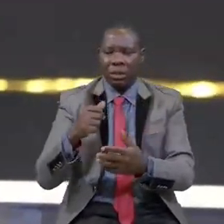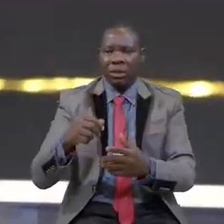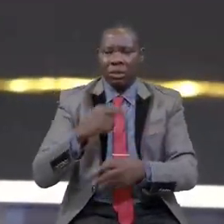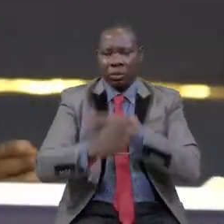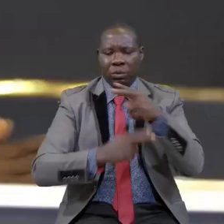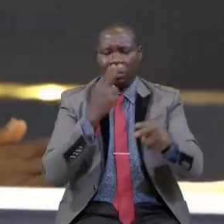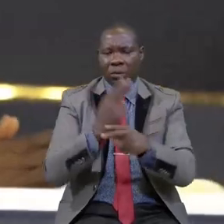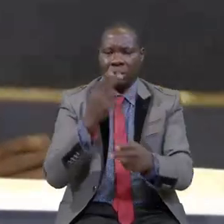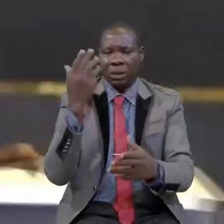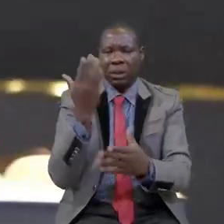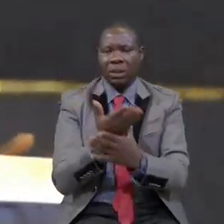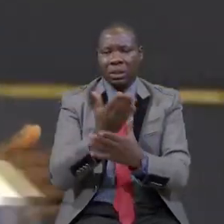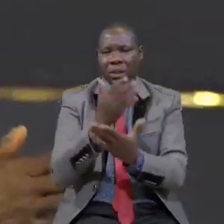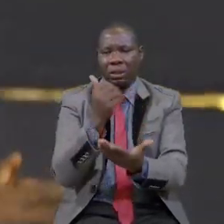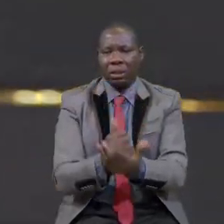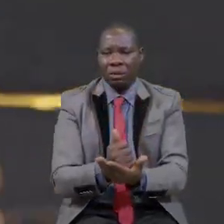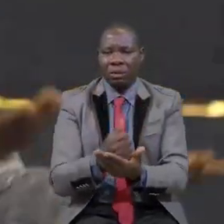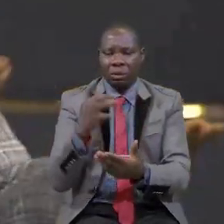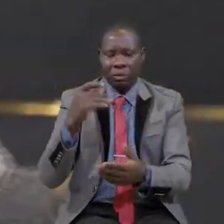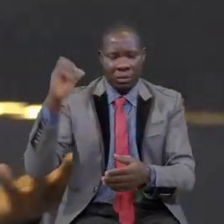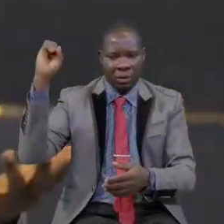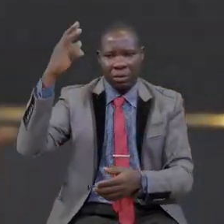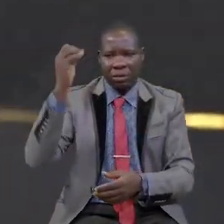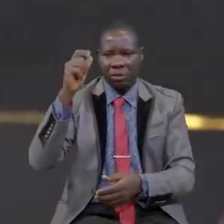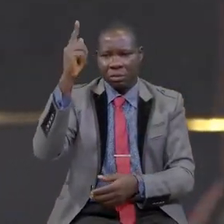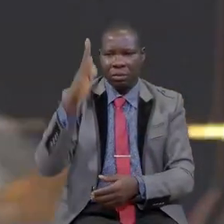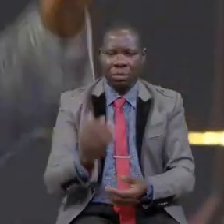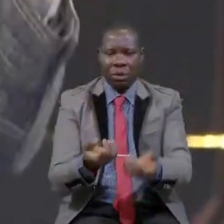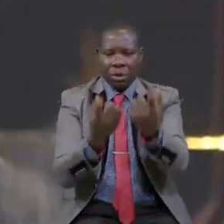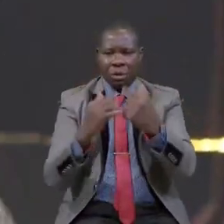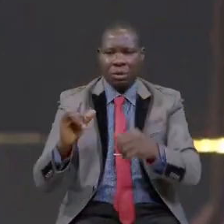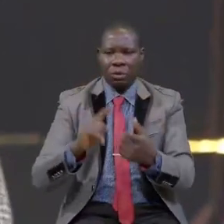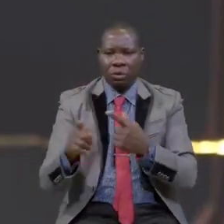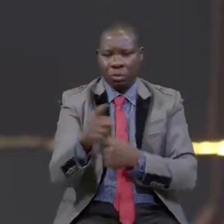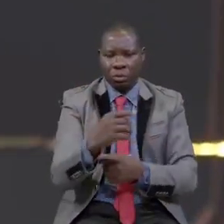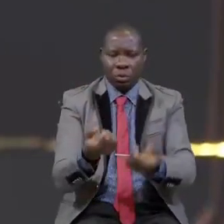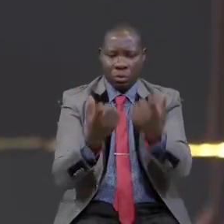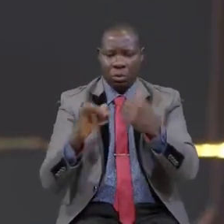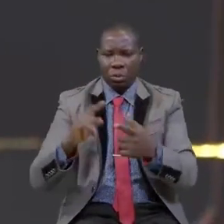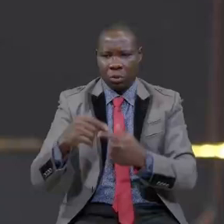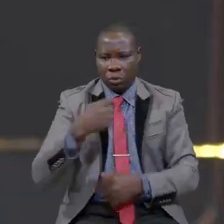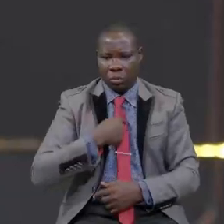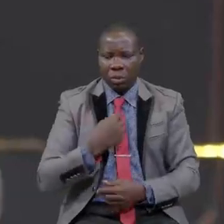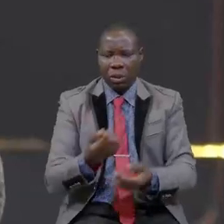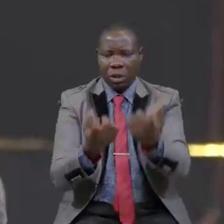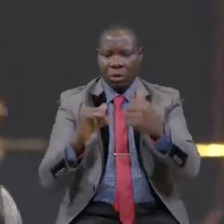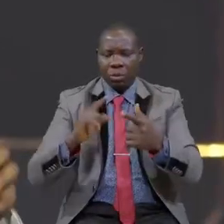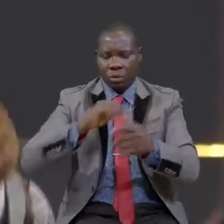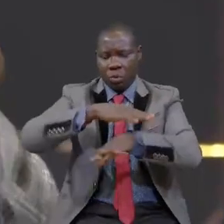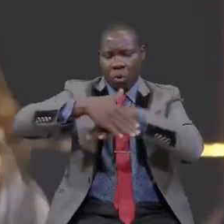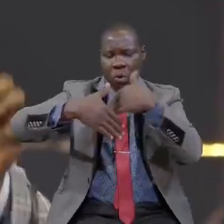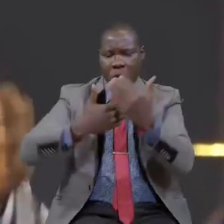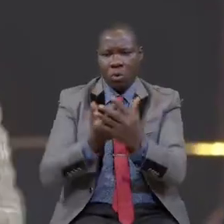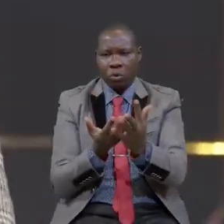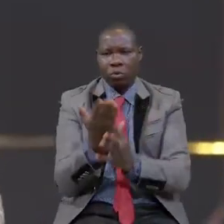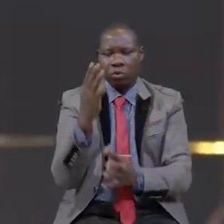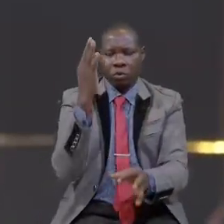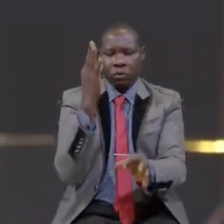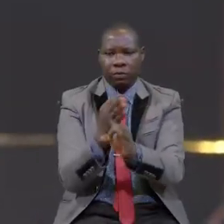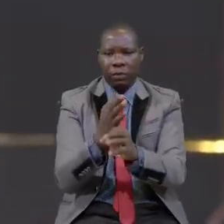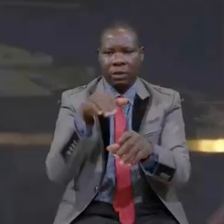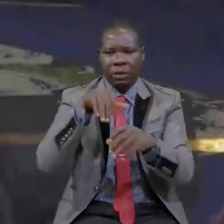universelle de la grâce de Dieu. Te parvenant, me parvenant, parvenant à tous. Par la foi